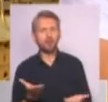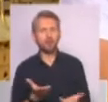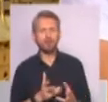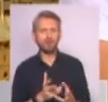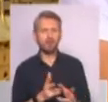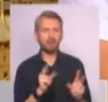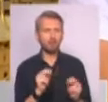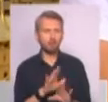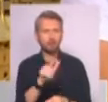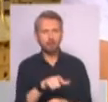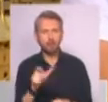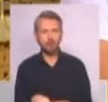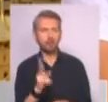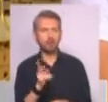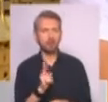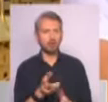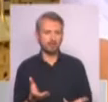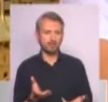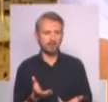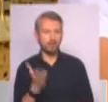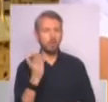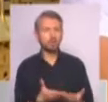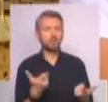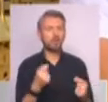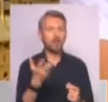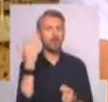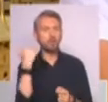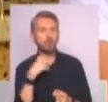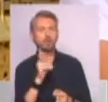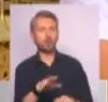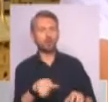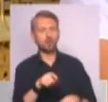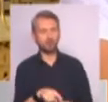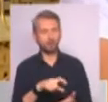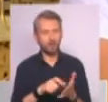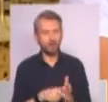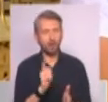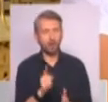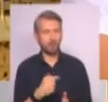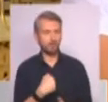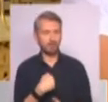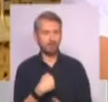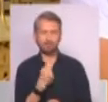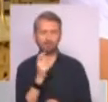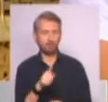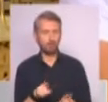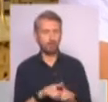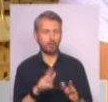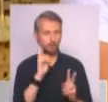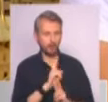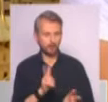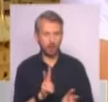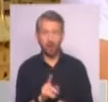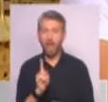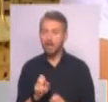люди, які там вже не з'являлися в цій квартирі, можливо, десь колись хтось і забрав цю квартиру, але принаймні мені жодного такого випадку не відомо.